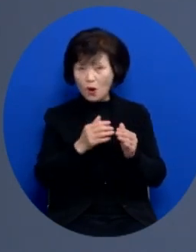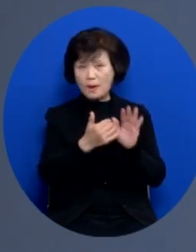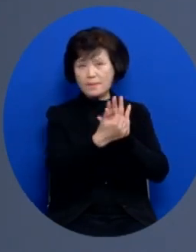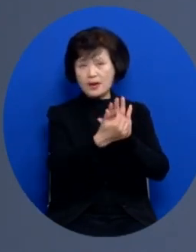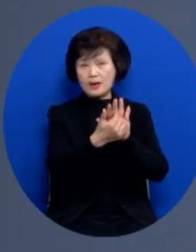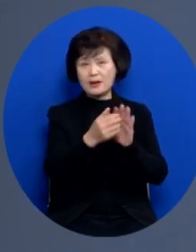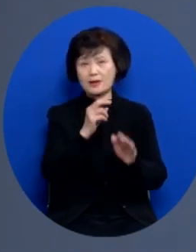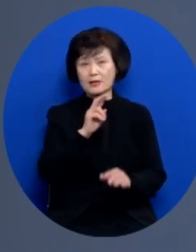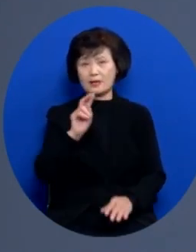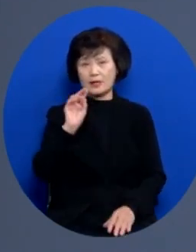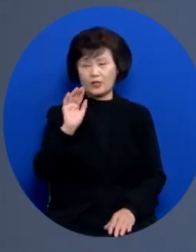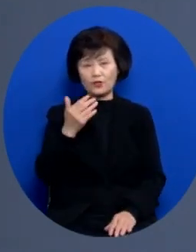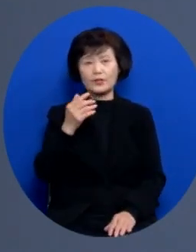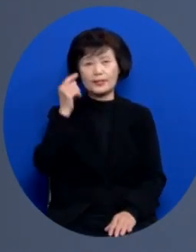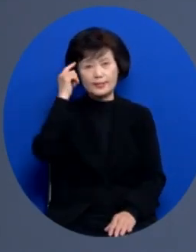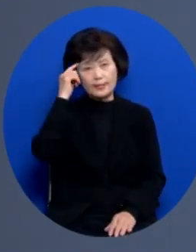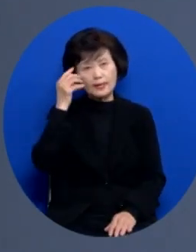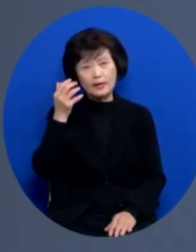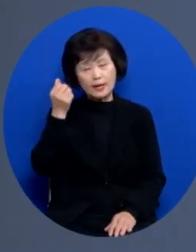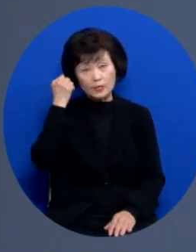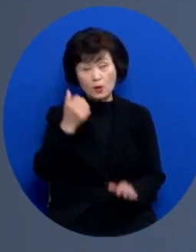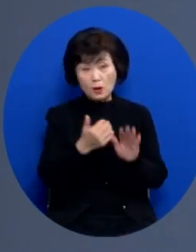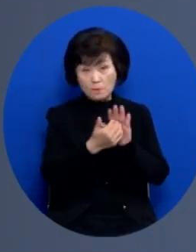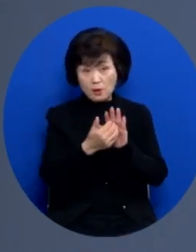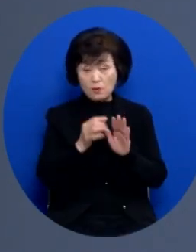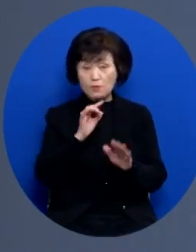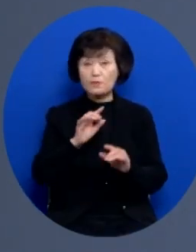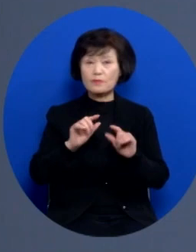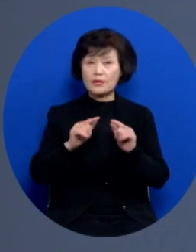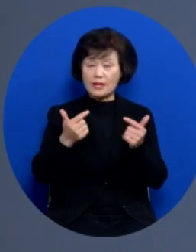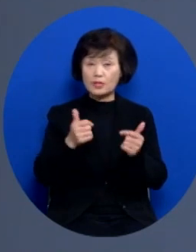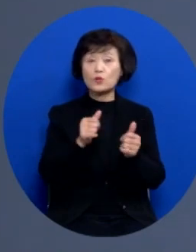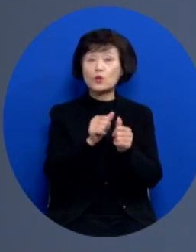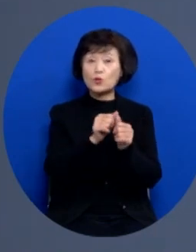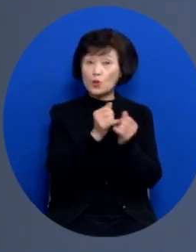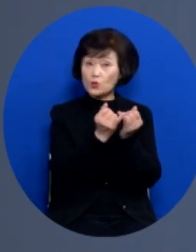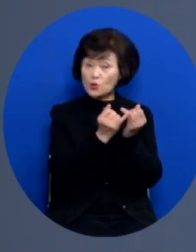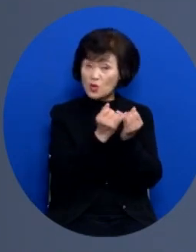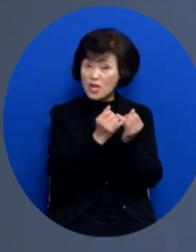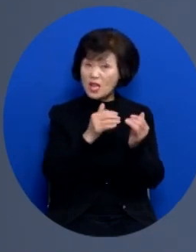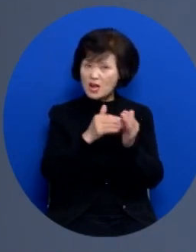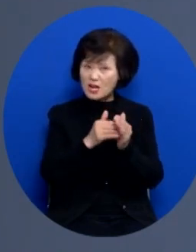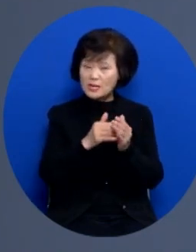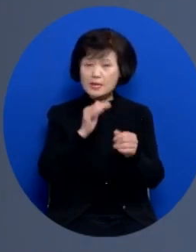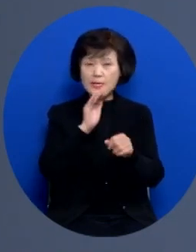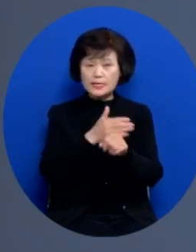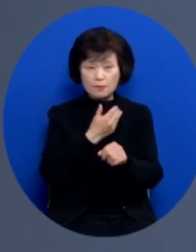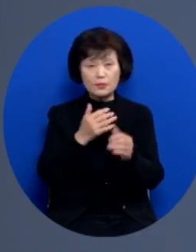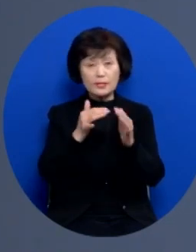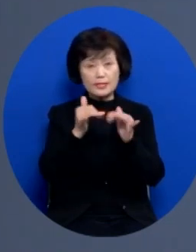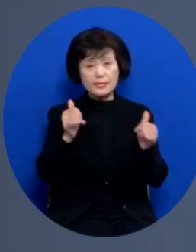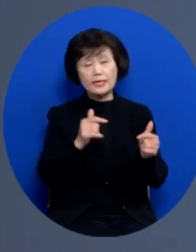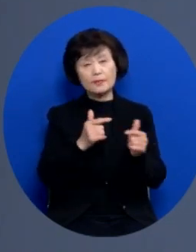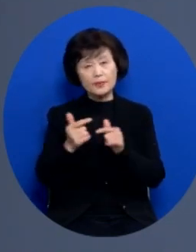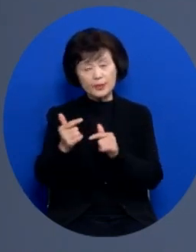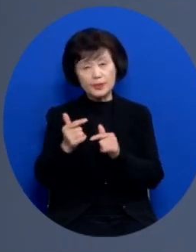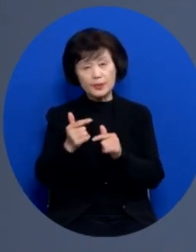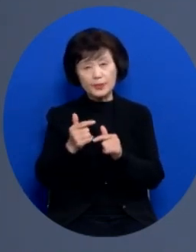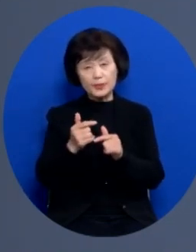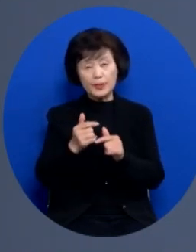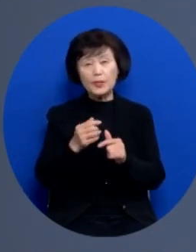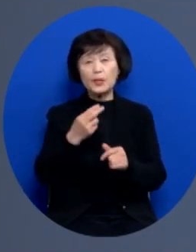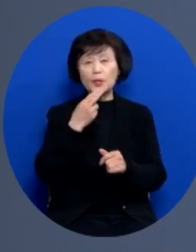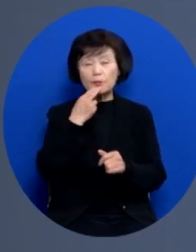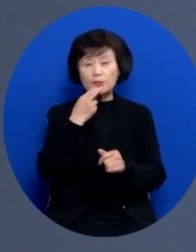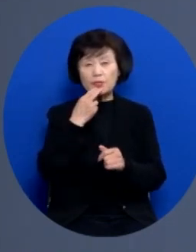면에서 방어를 하고요. 방어뿐만 아니라 이제 동성애에 빠지는 잘못된 사람들이 없도록 또